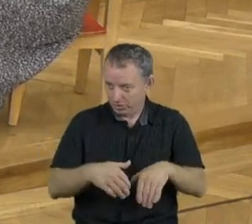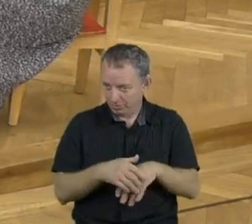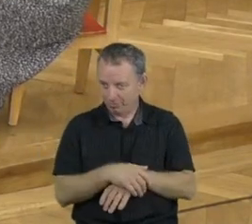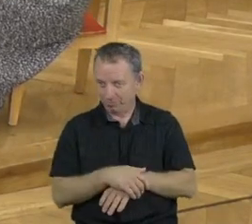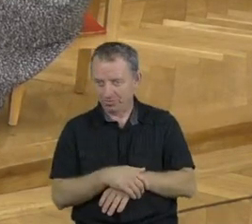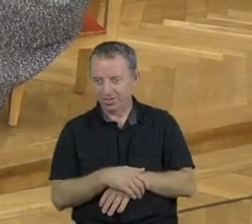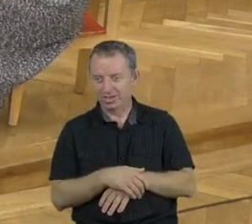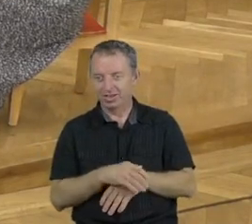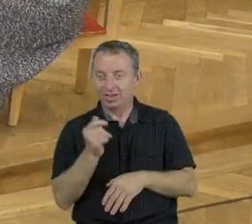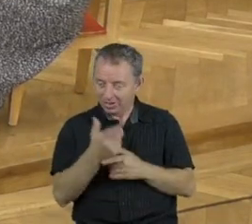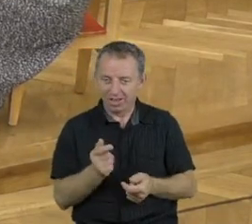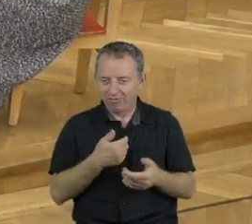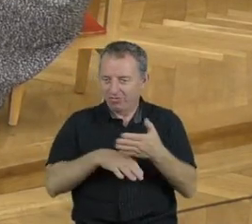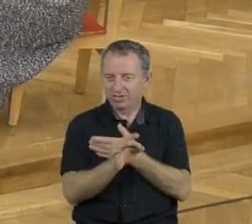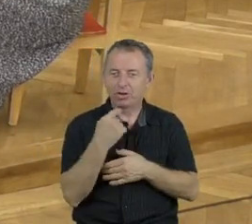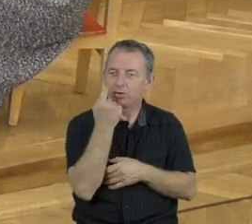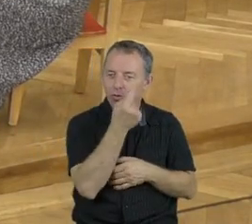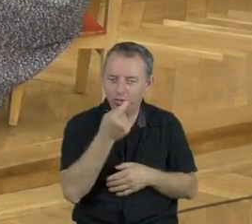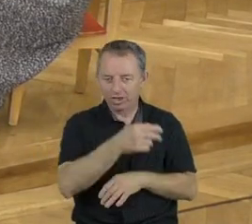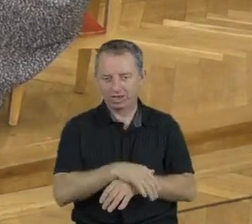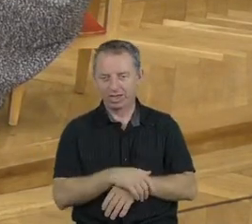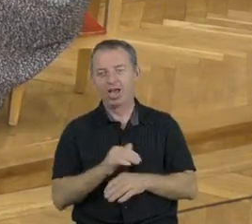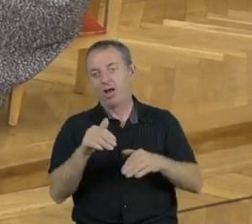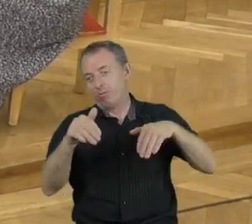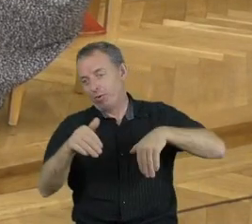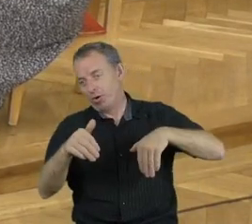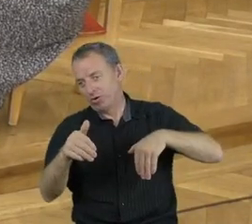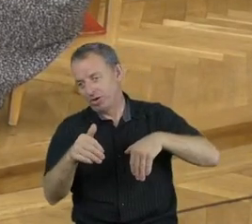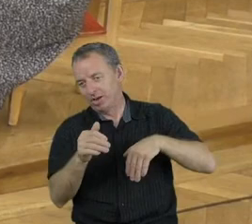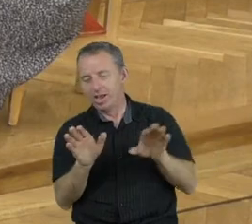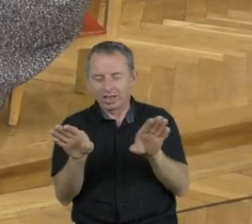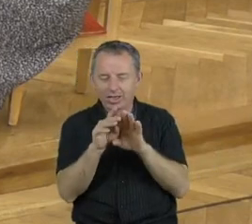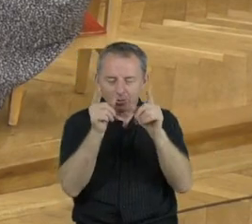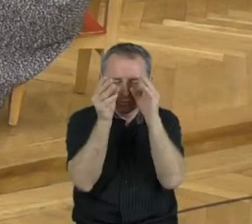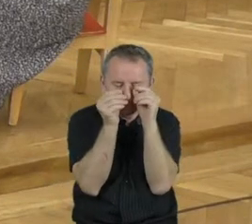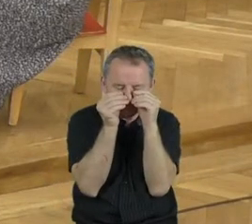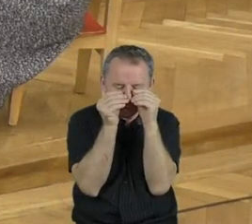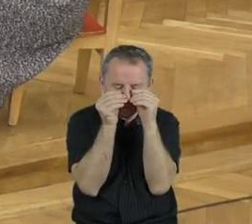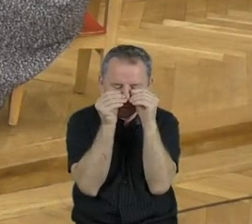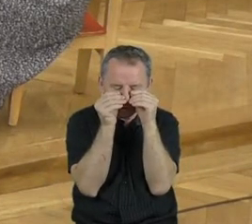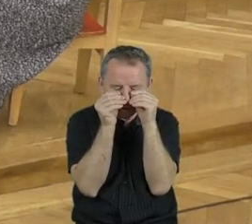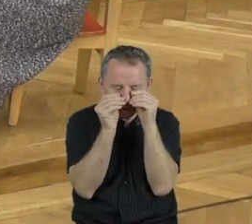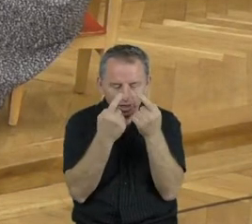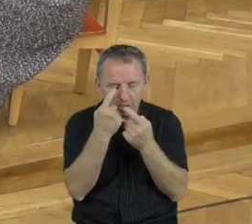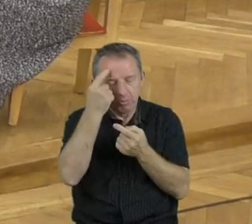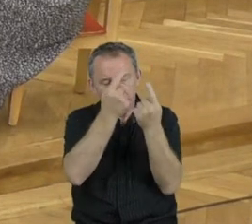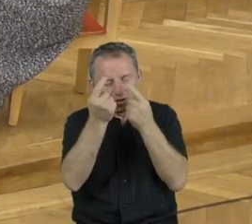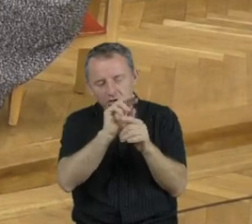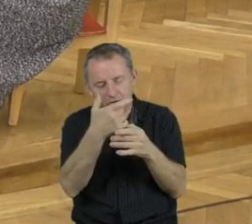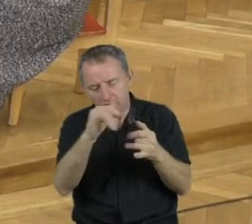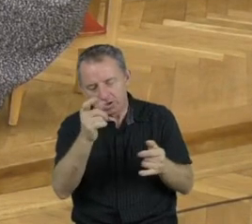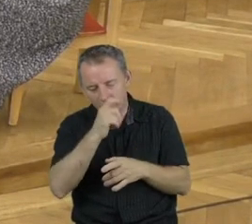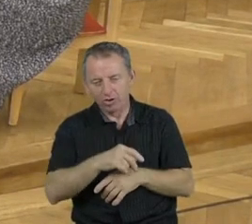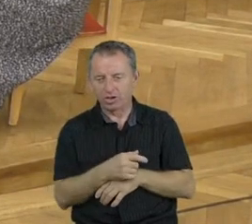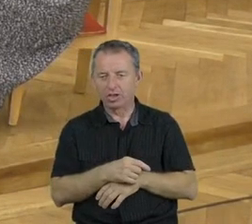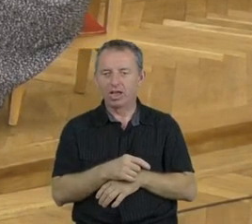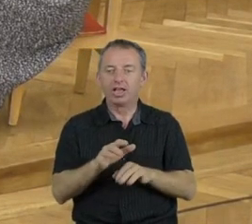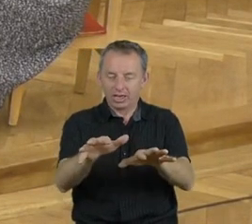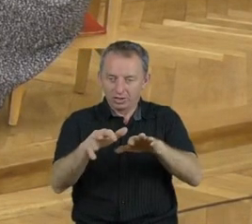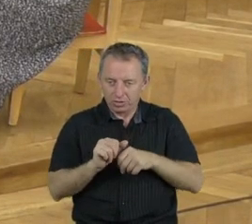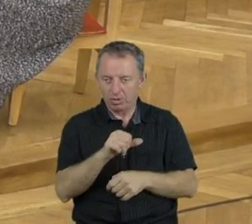nie wyszło z naszych ust? Może można zamknąć na chwilę oczy, żeby pomyśleć o czymś innym, zatrzymać